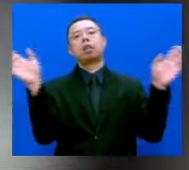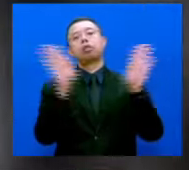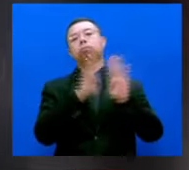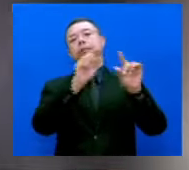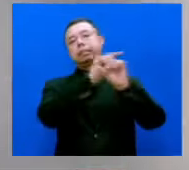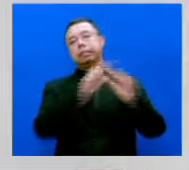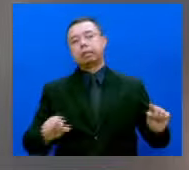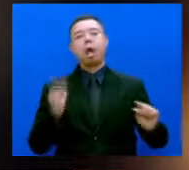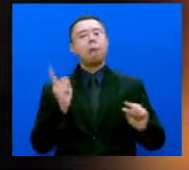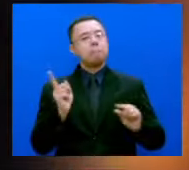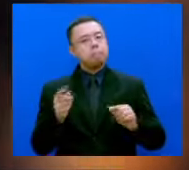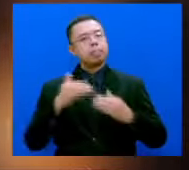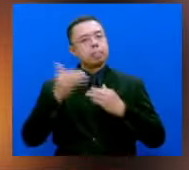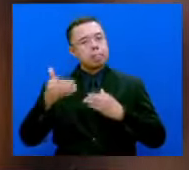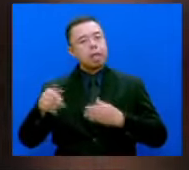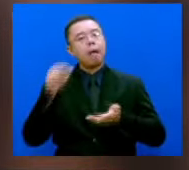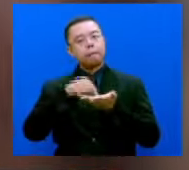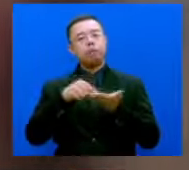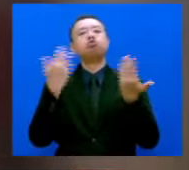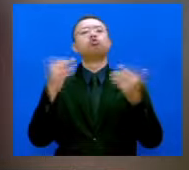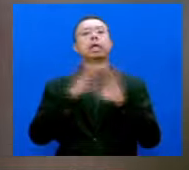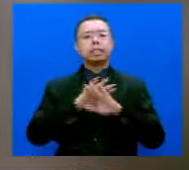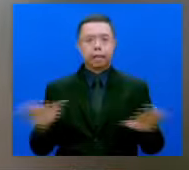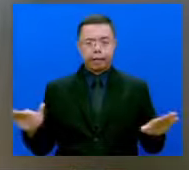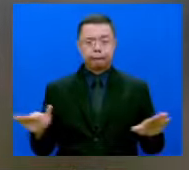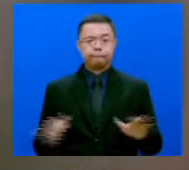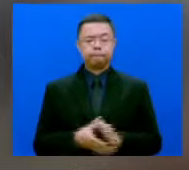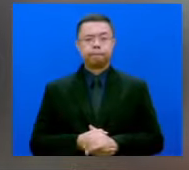pemilihan kepala daerah di kabupaten ini telah berjalan.